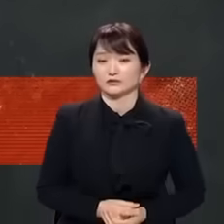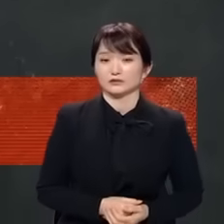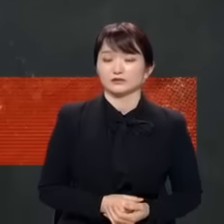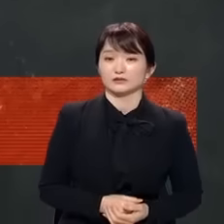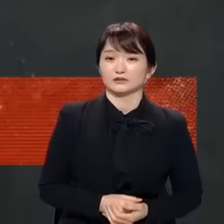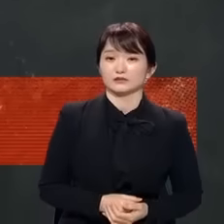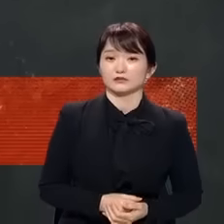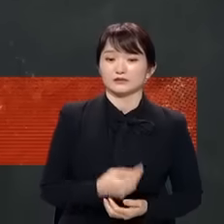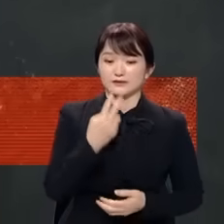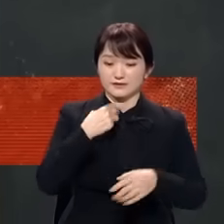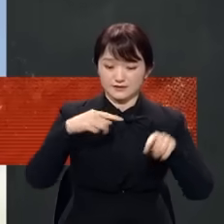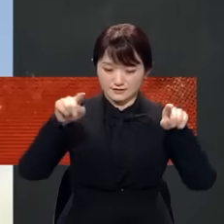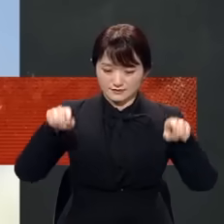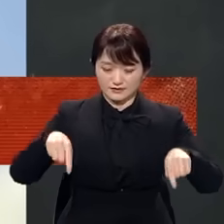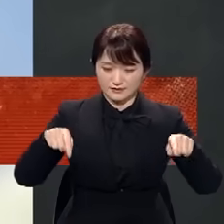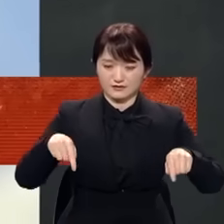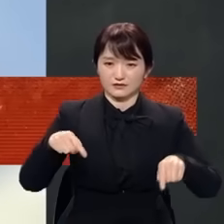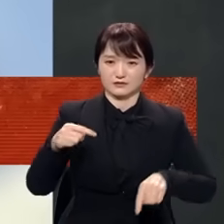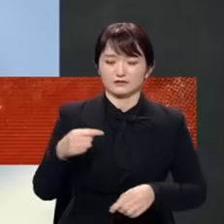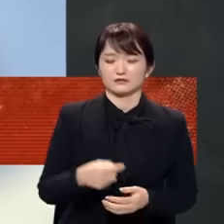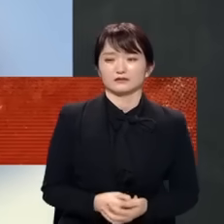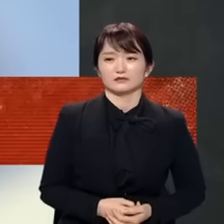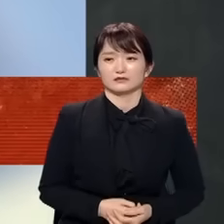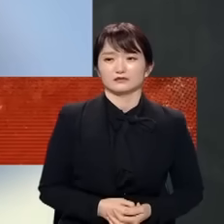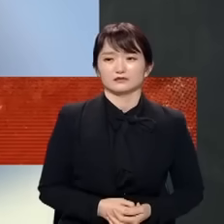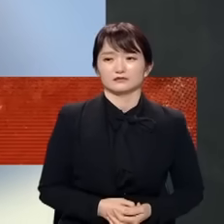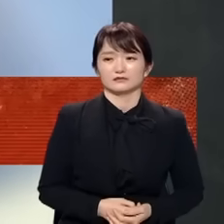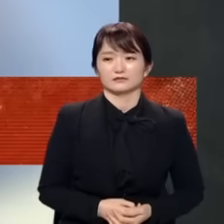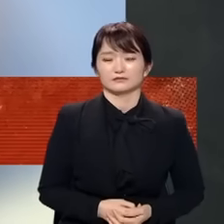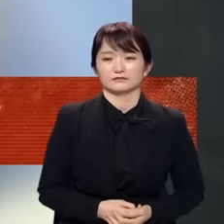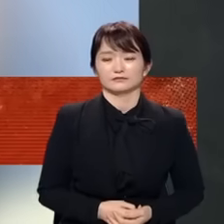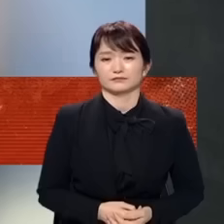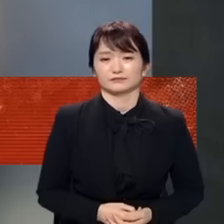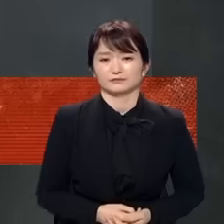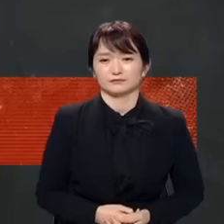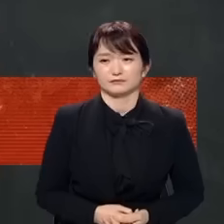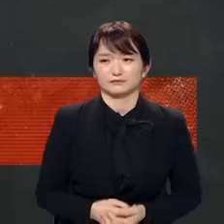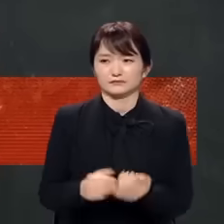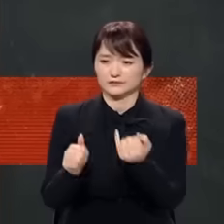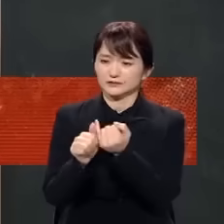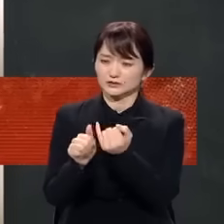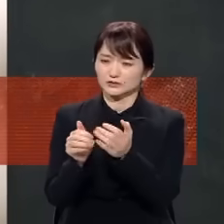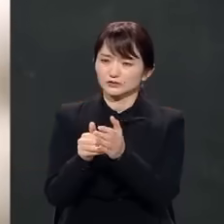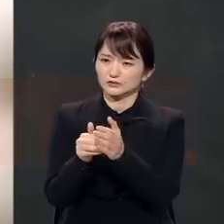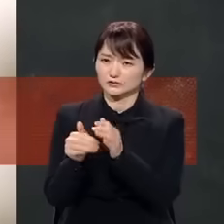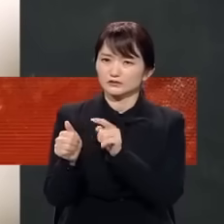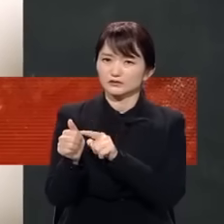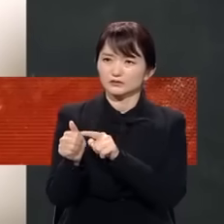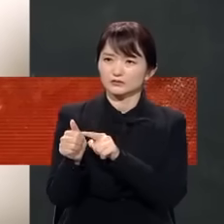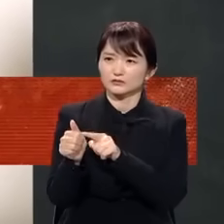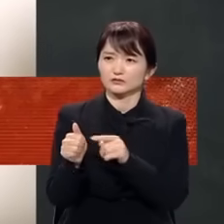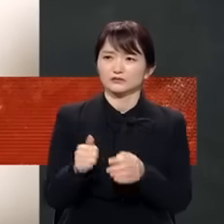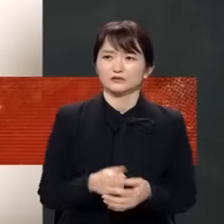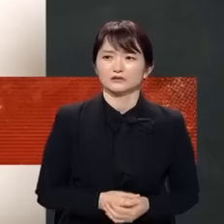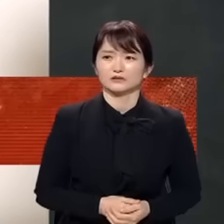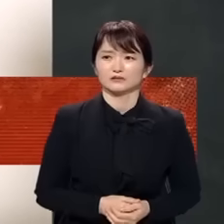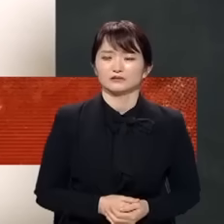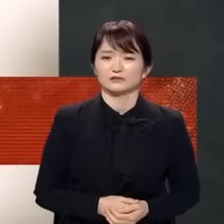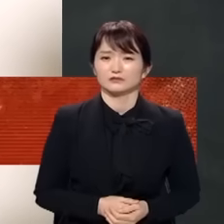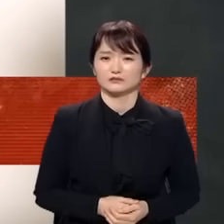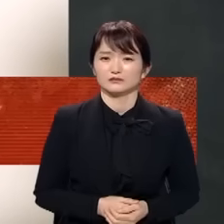3달이. 그러니까 이미 제가 둘이 딸 유부남이라니까 제가 저가 너무 기가 차는데 여성이